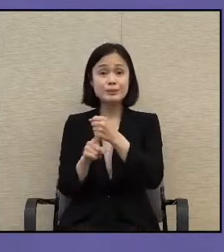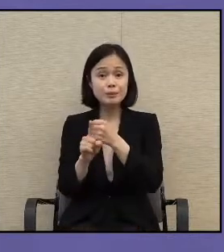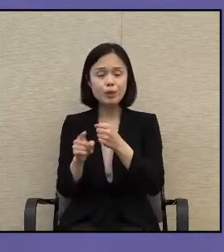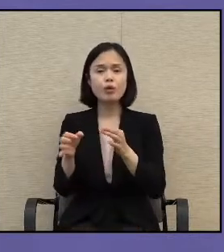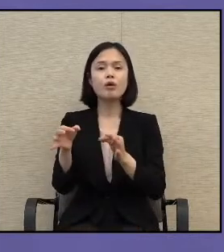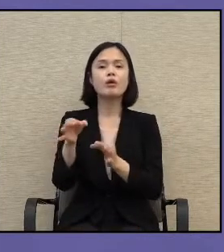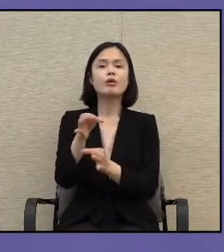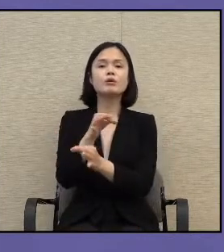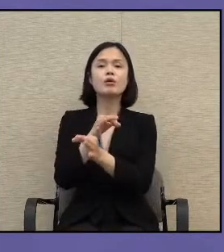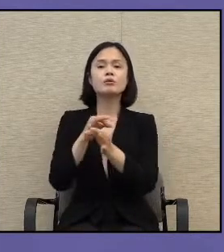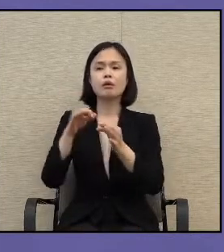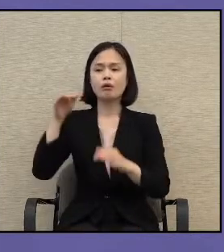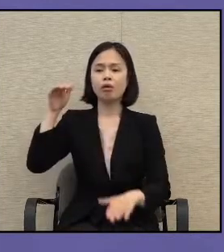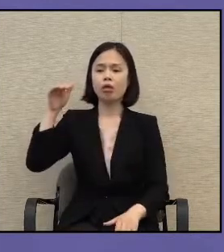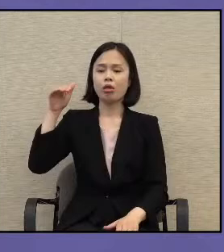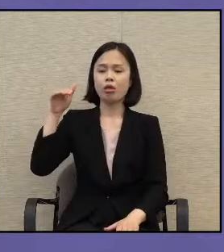아니라